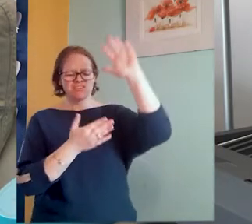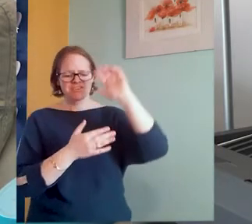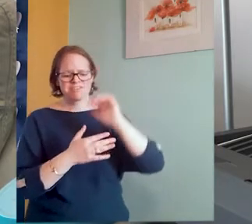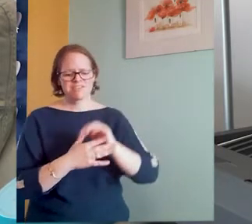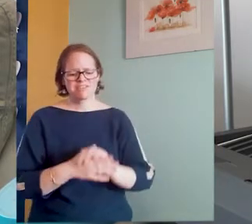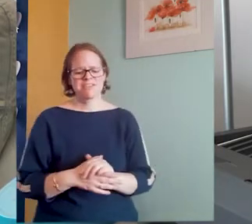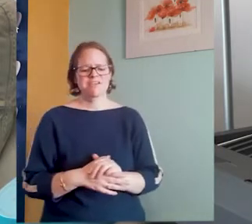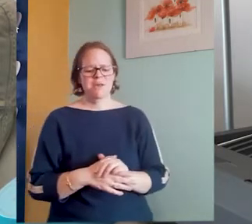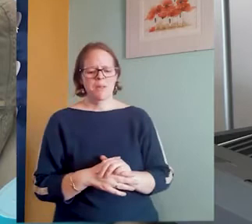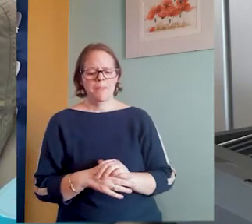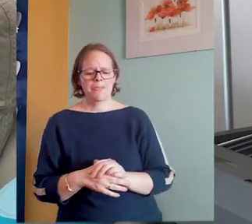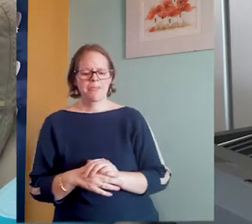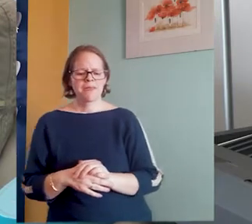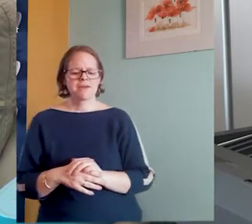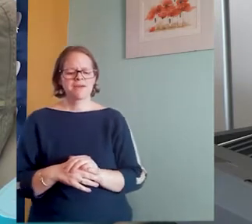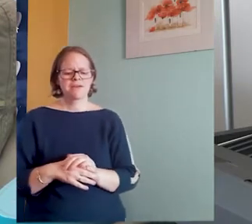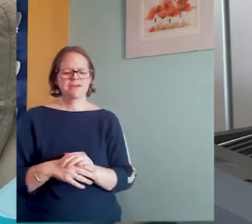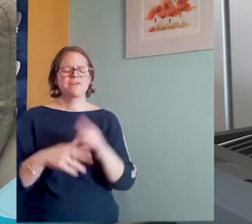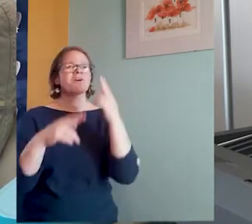chanterai